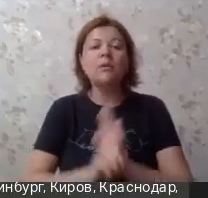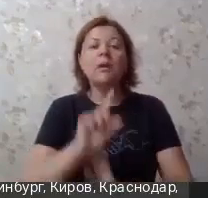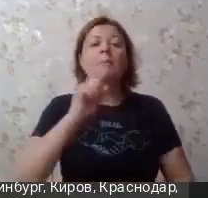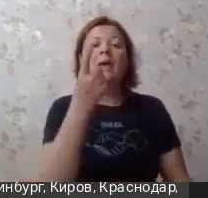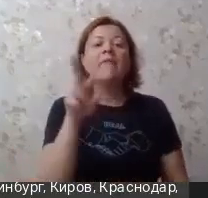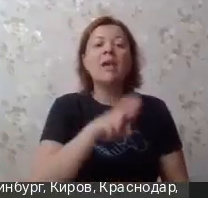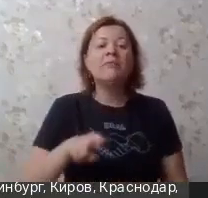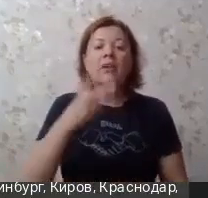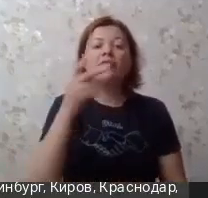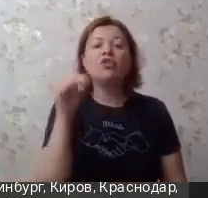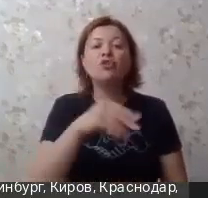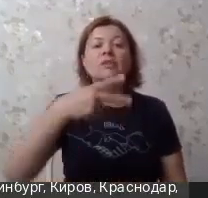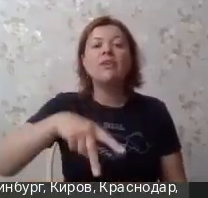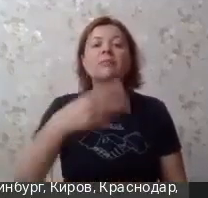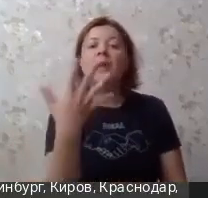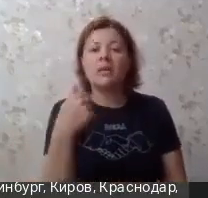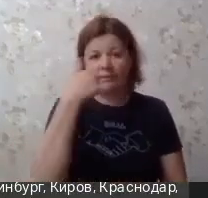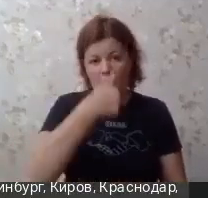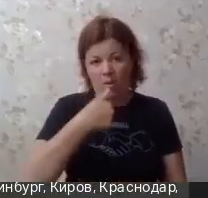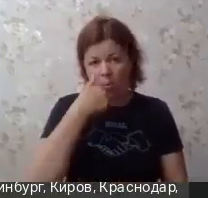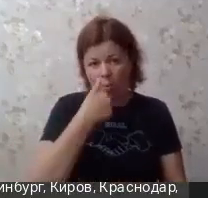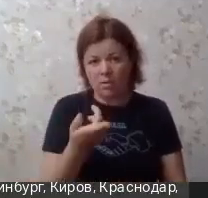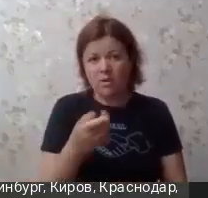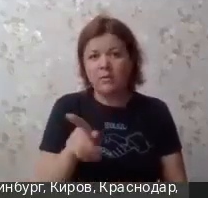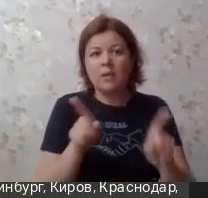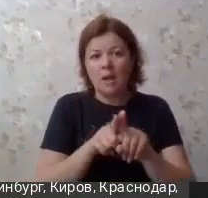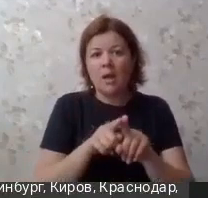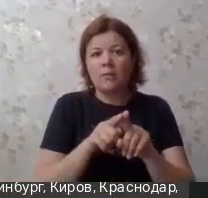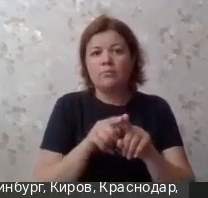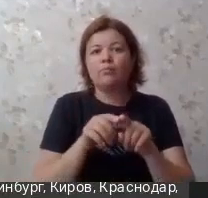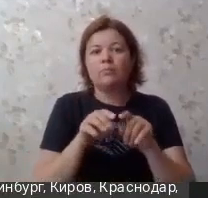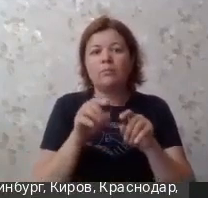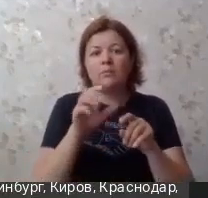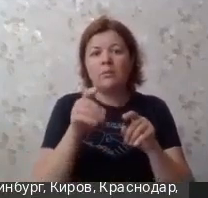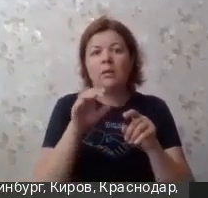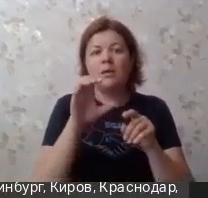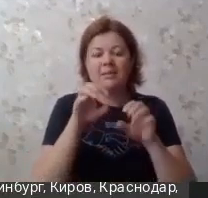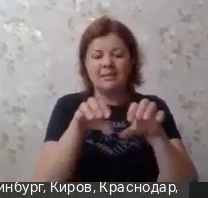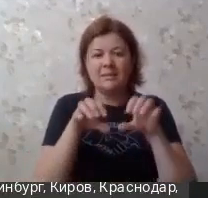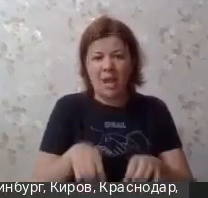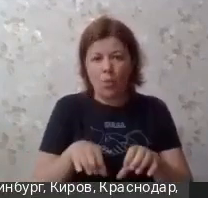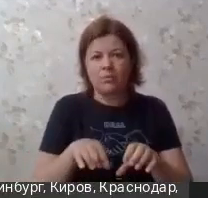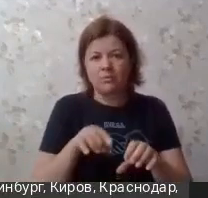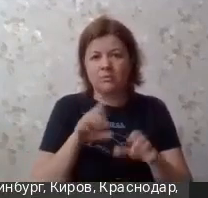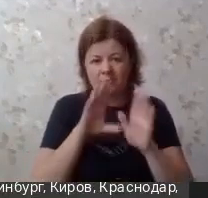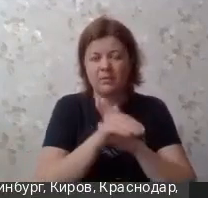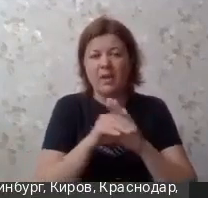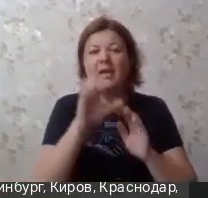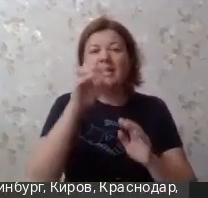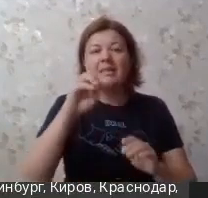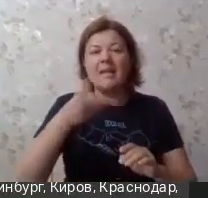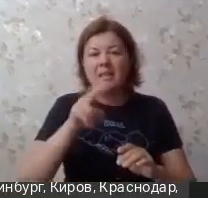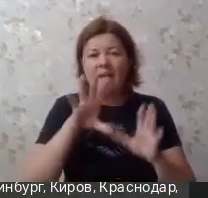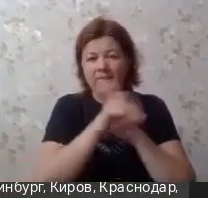2025 года. Вот, это такая отложенная такая статья, пункт в законе, и, соответственно, надеюсь,